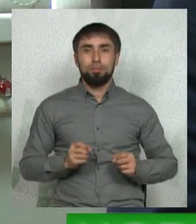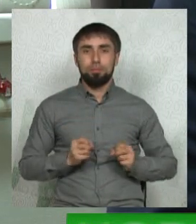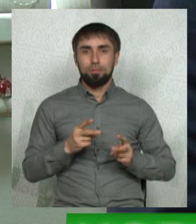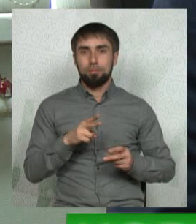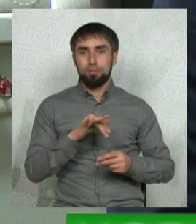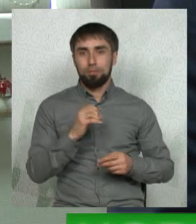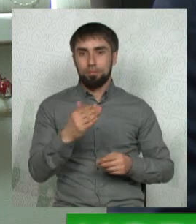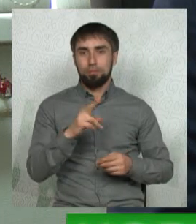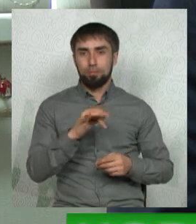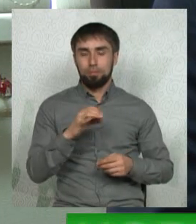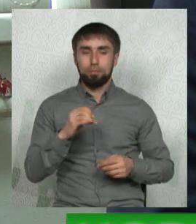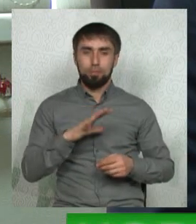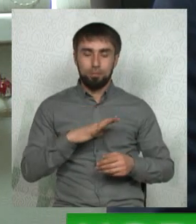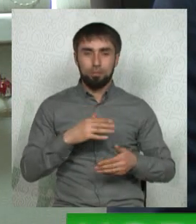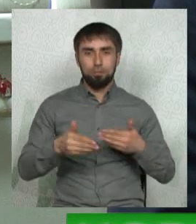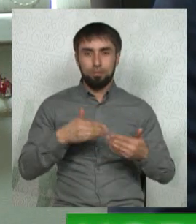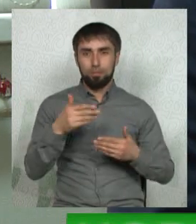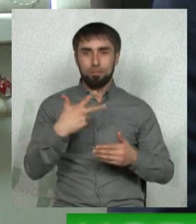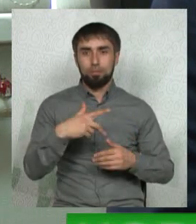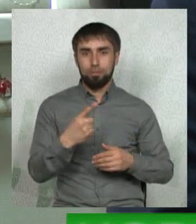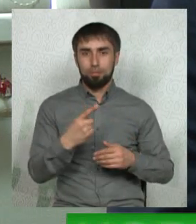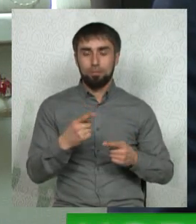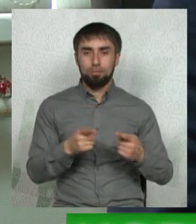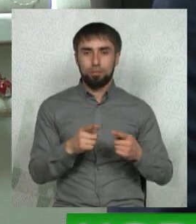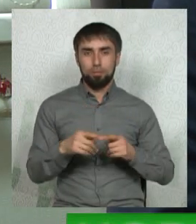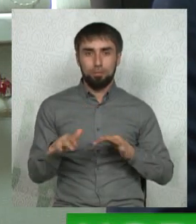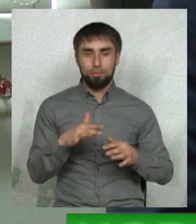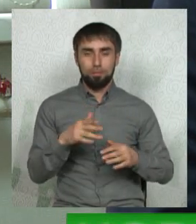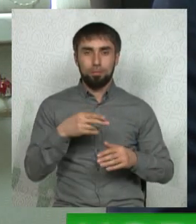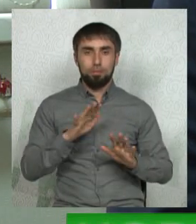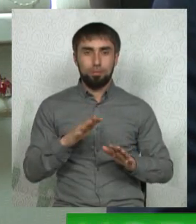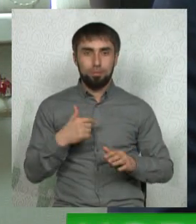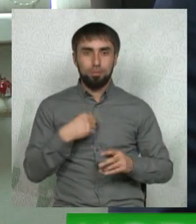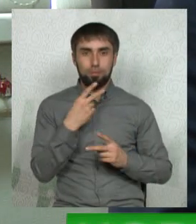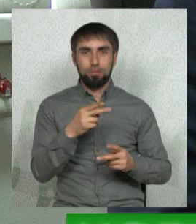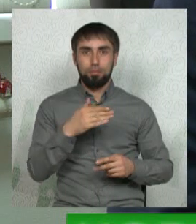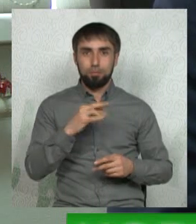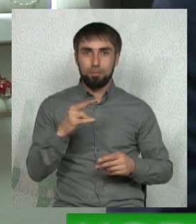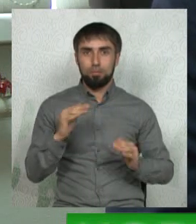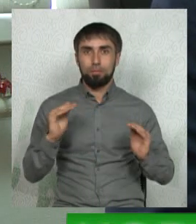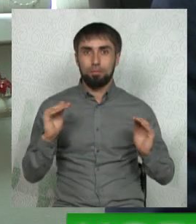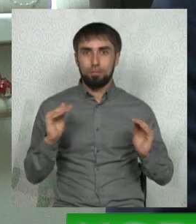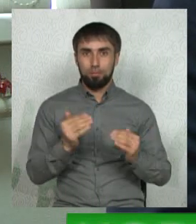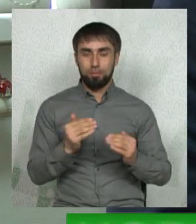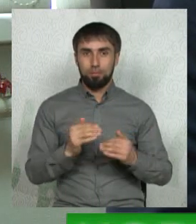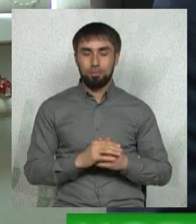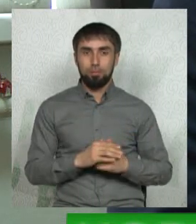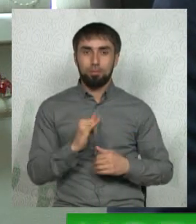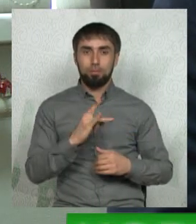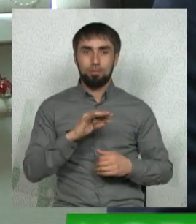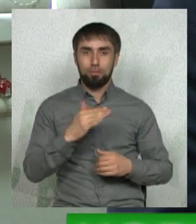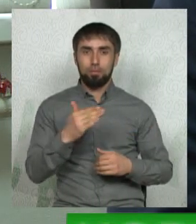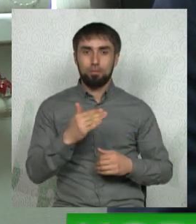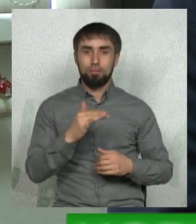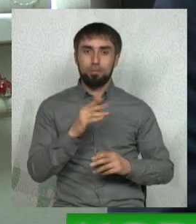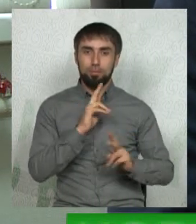данной категории было возбуждено 31 уголовное дело. То есть мы видим, что на фоне снижения уровня